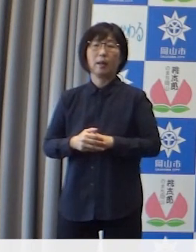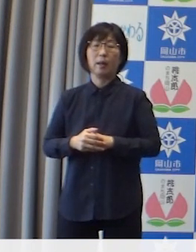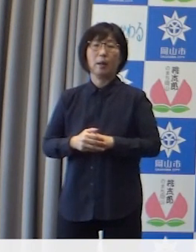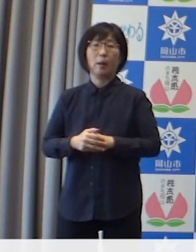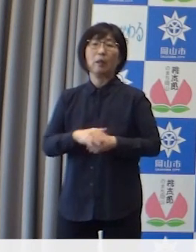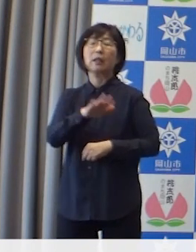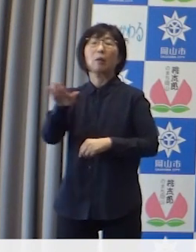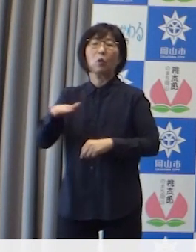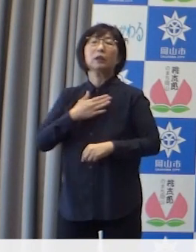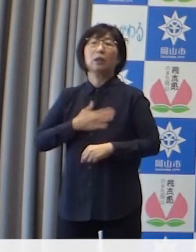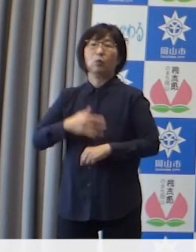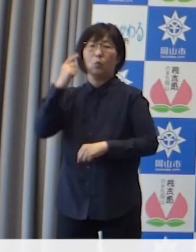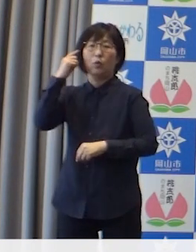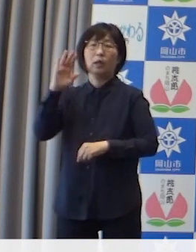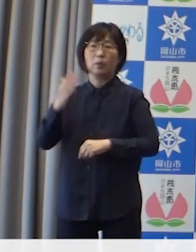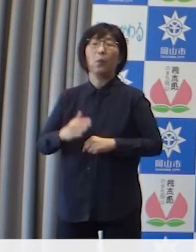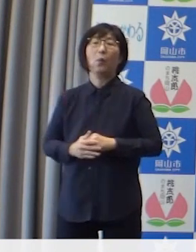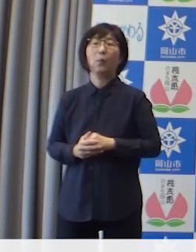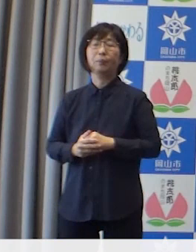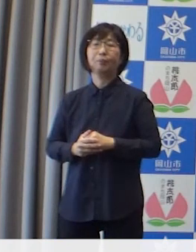行かれたら分かると思いますが、